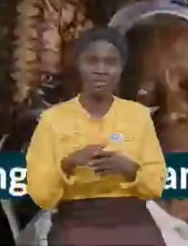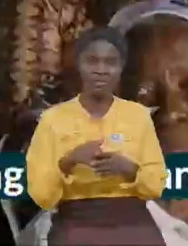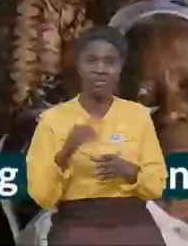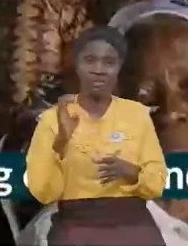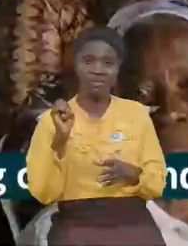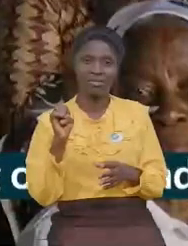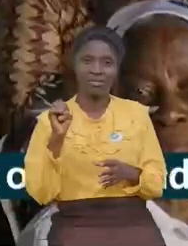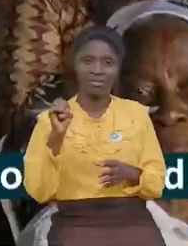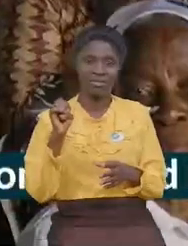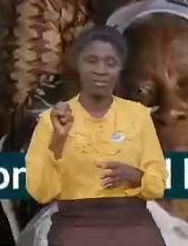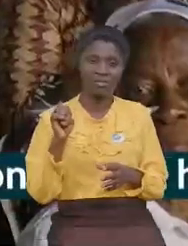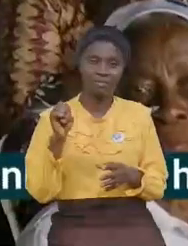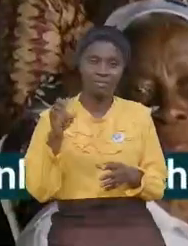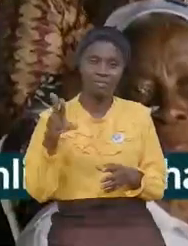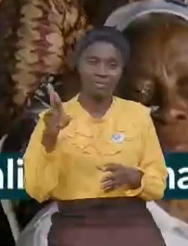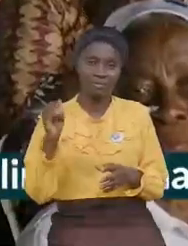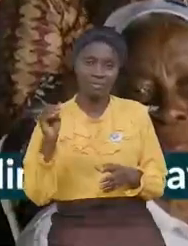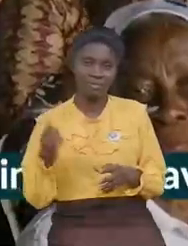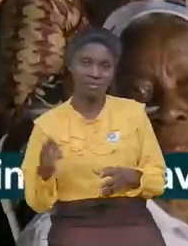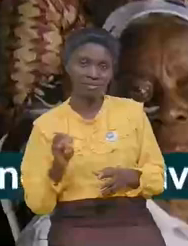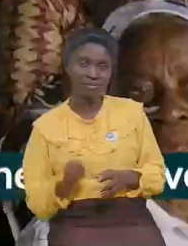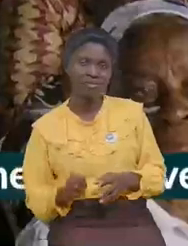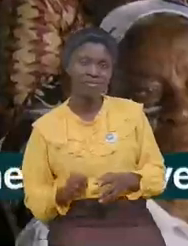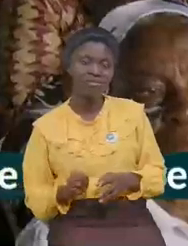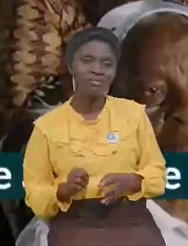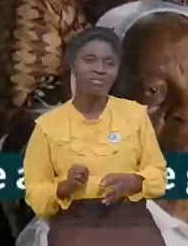Europe, en Australie,